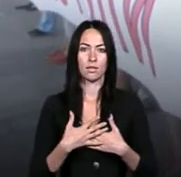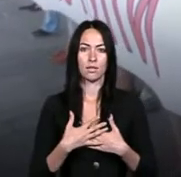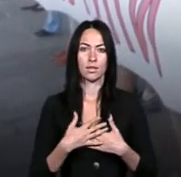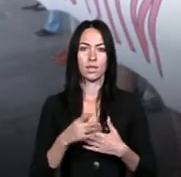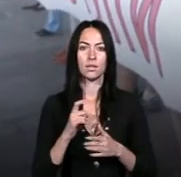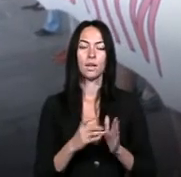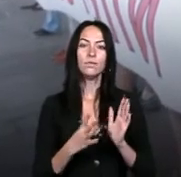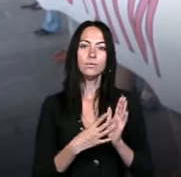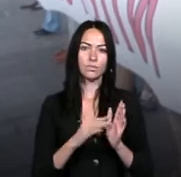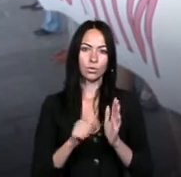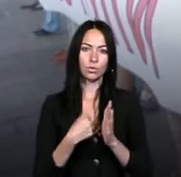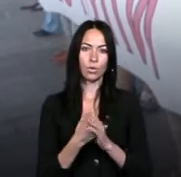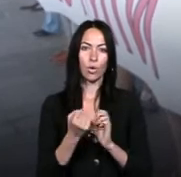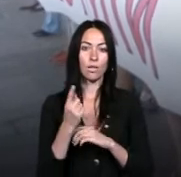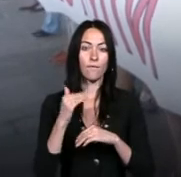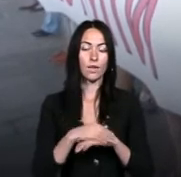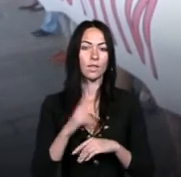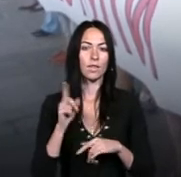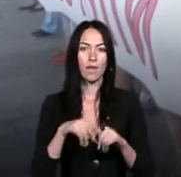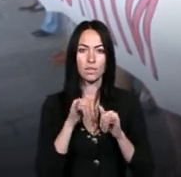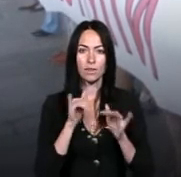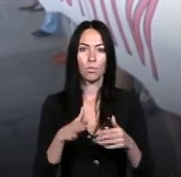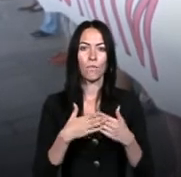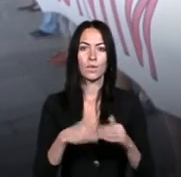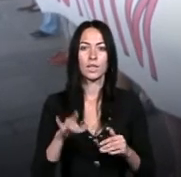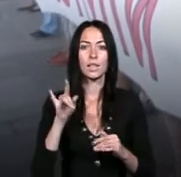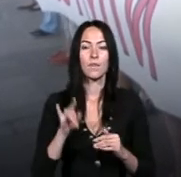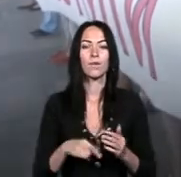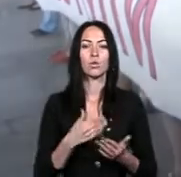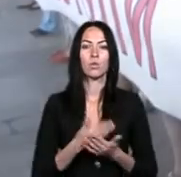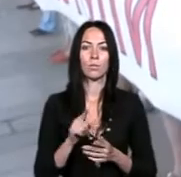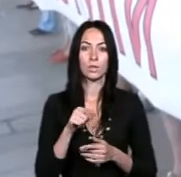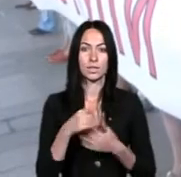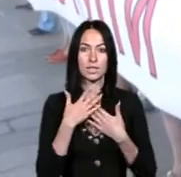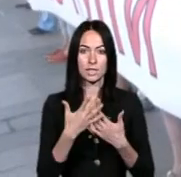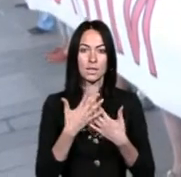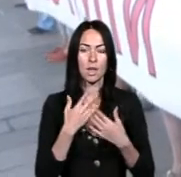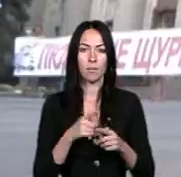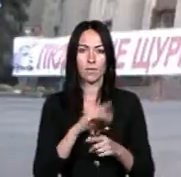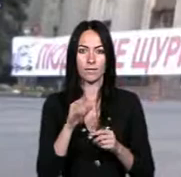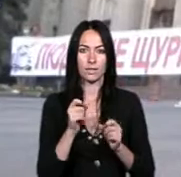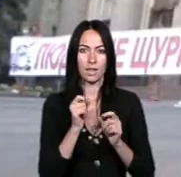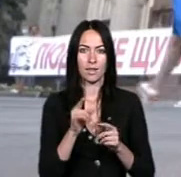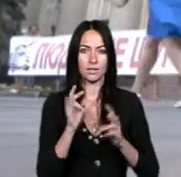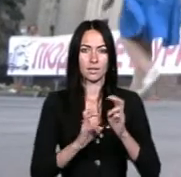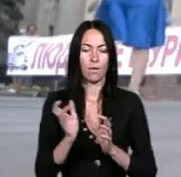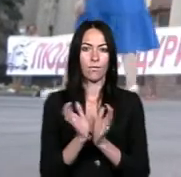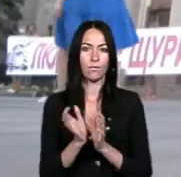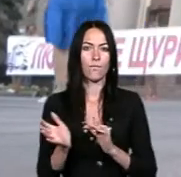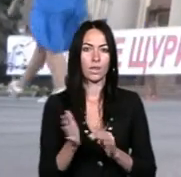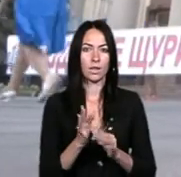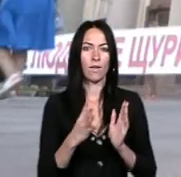З 9 до 11 вечора навіть не можуть відкрити вікно, наприклад, бо цей запах – це все ж викиди. О 9 ранку